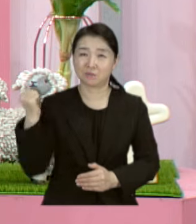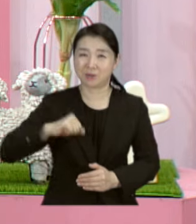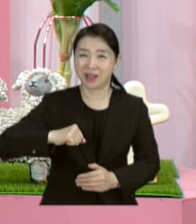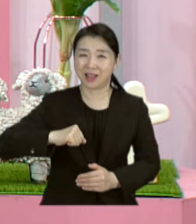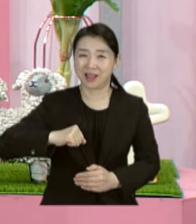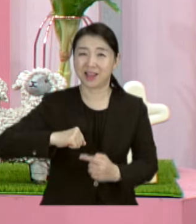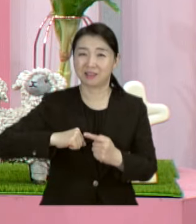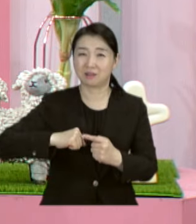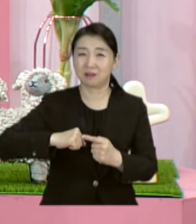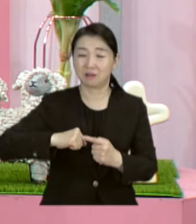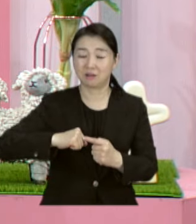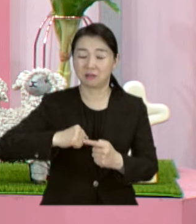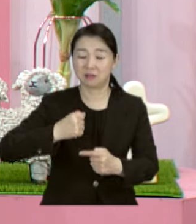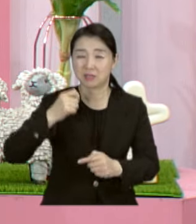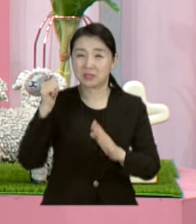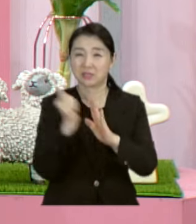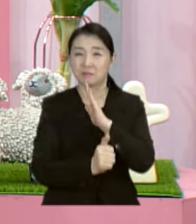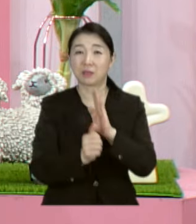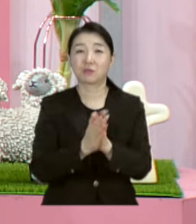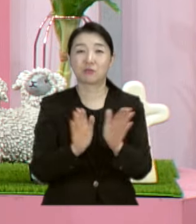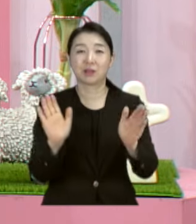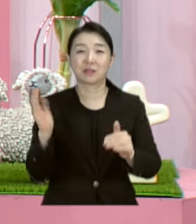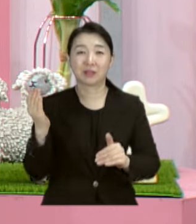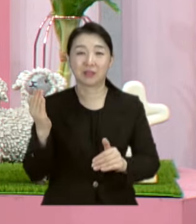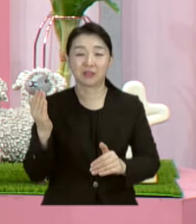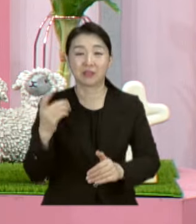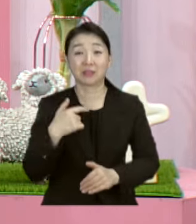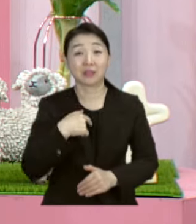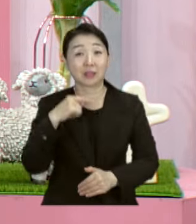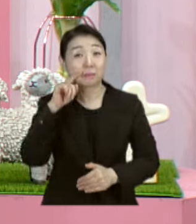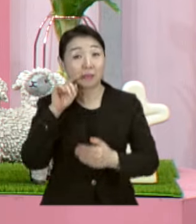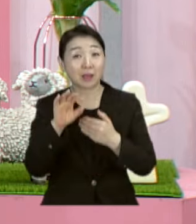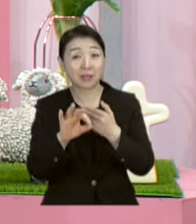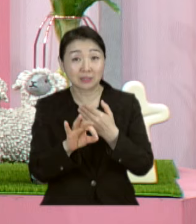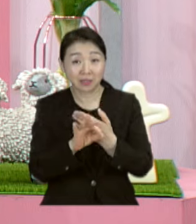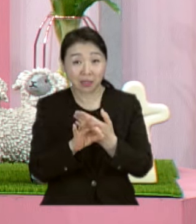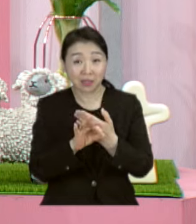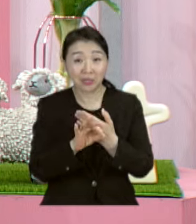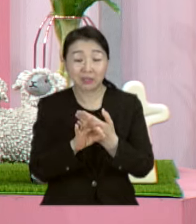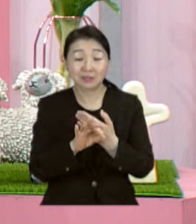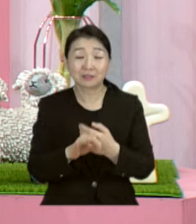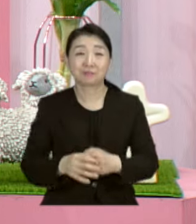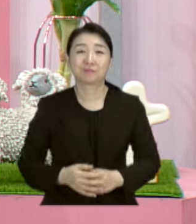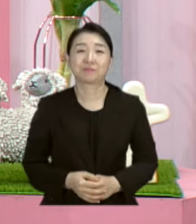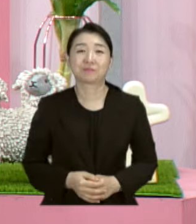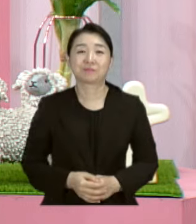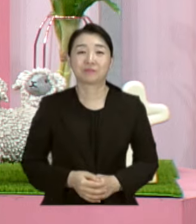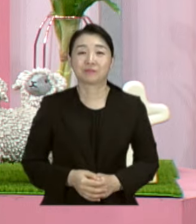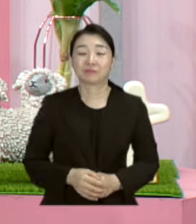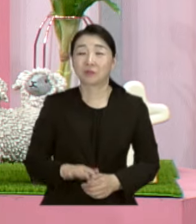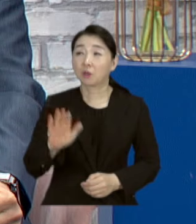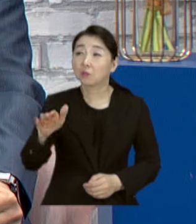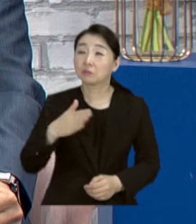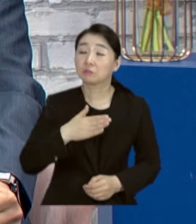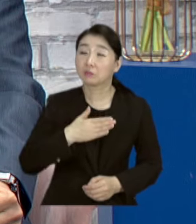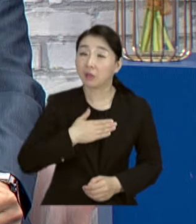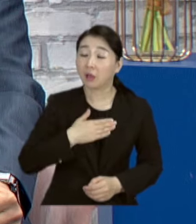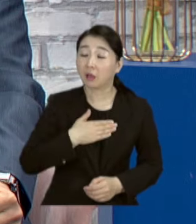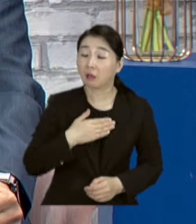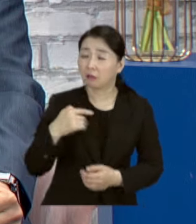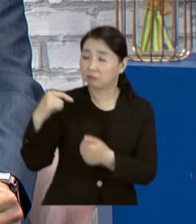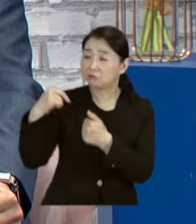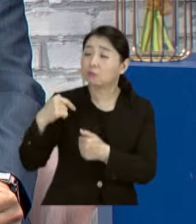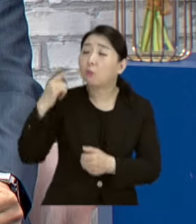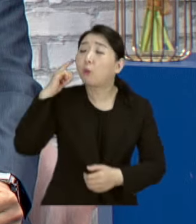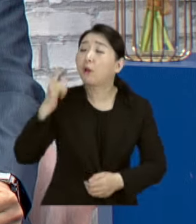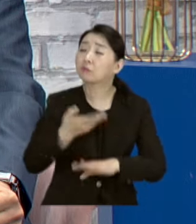순종은 모든 축복의 출발이 되고 예. 불순종은 모든 실패의 출발이 된다. 제가